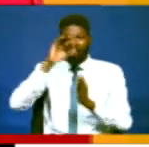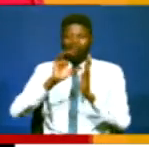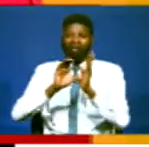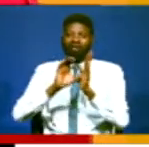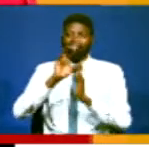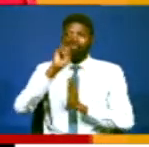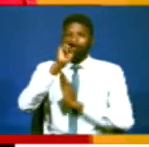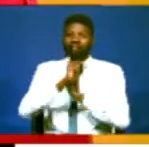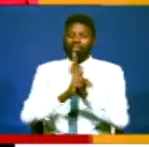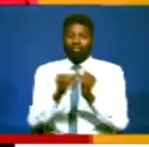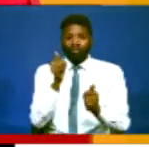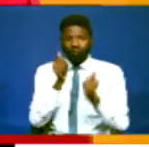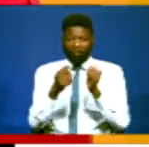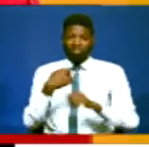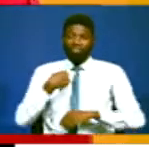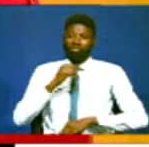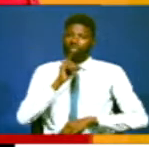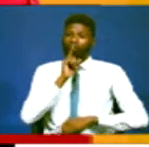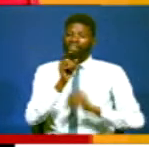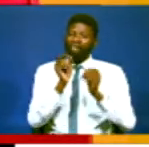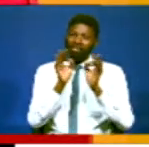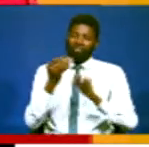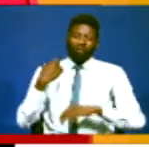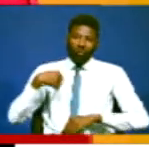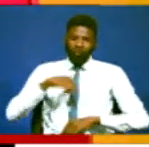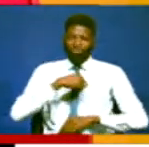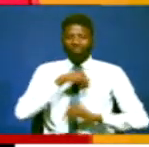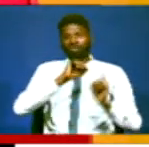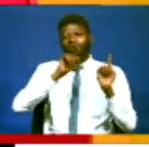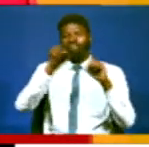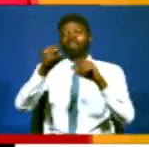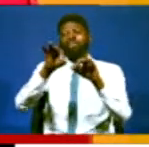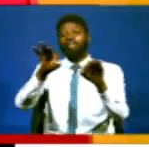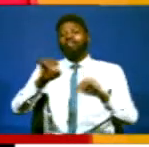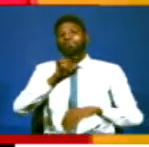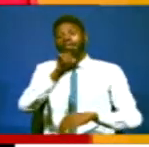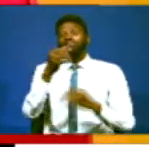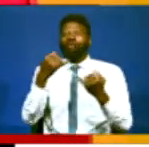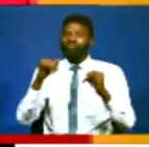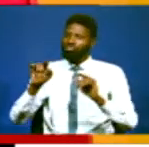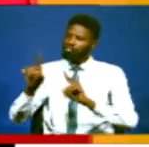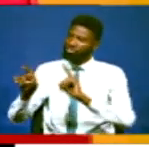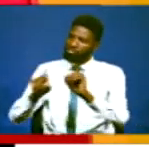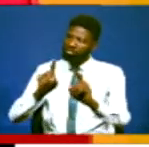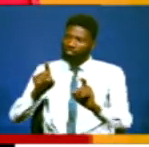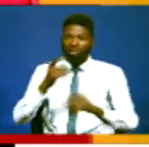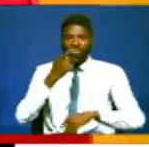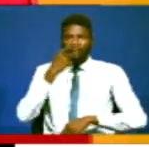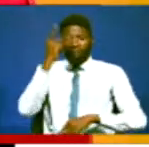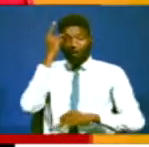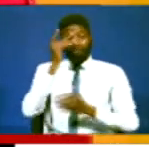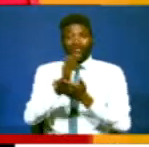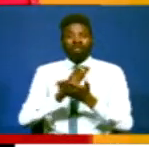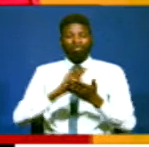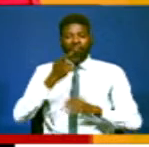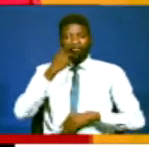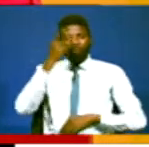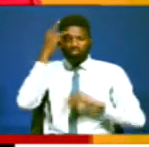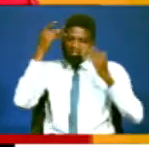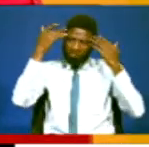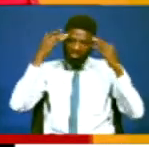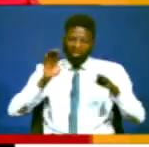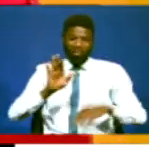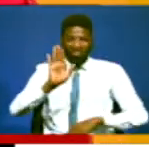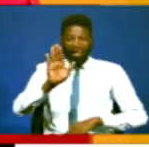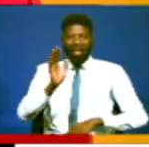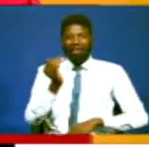tuende nyanjani tujaribu kuwahusisha wazazi, kuna wazazi wengine hata hawajui mtoto wake anasoma katika grade gani. Na